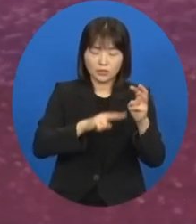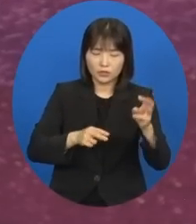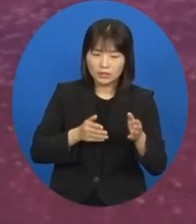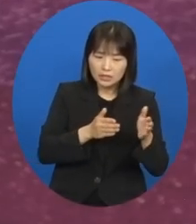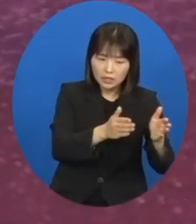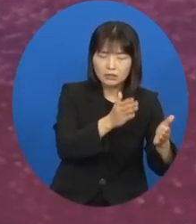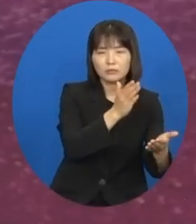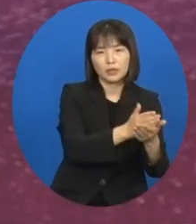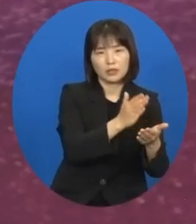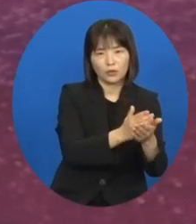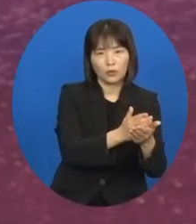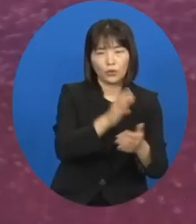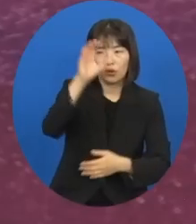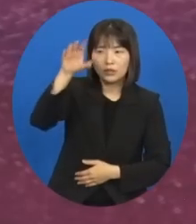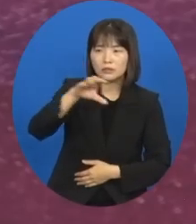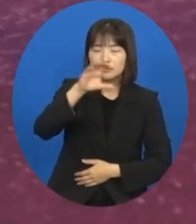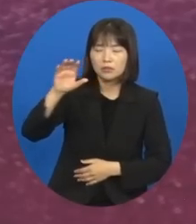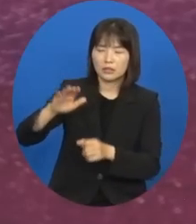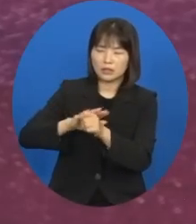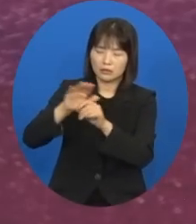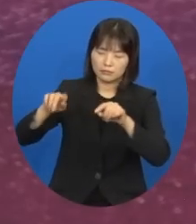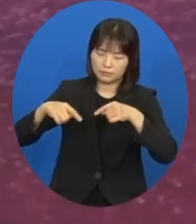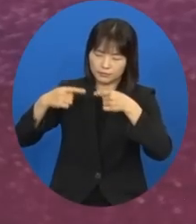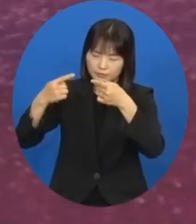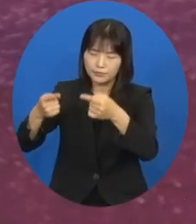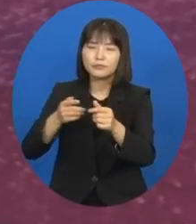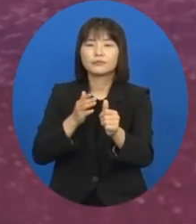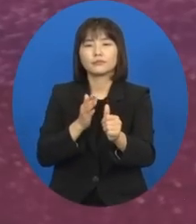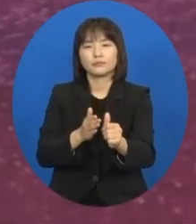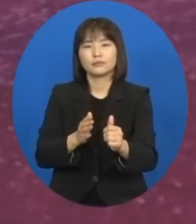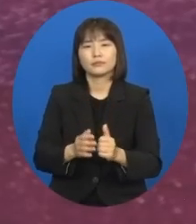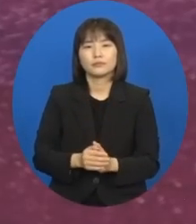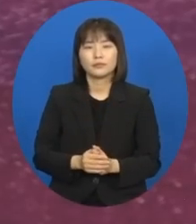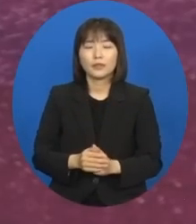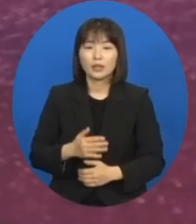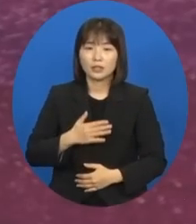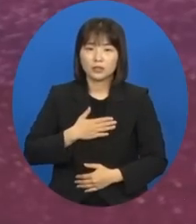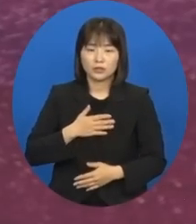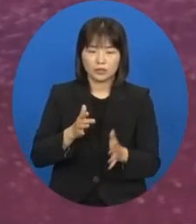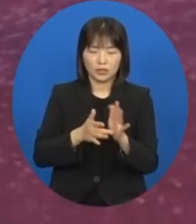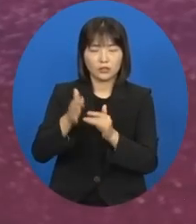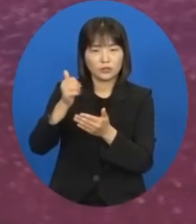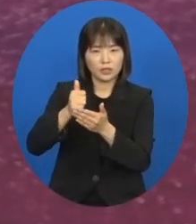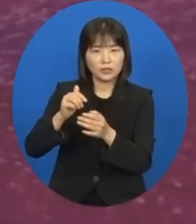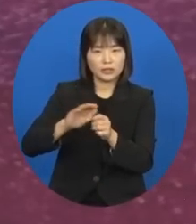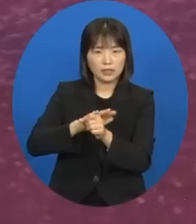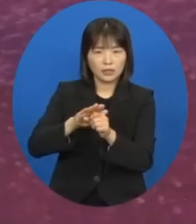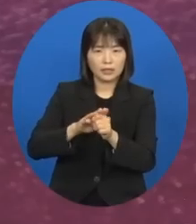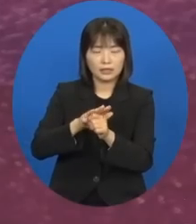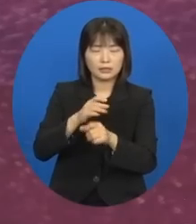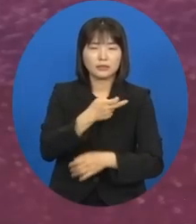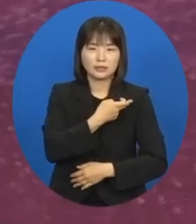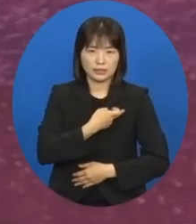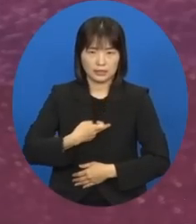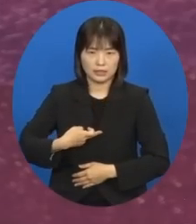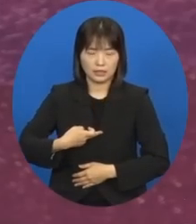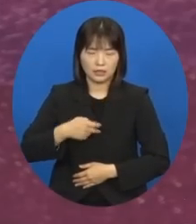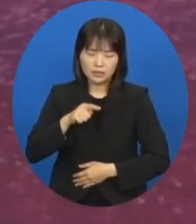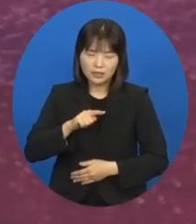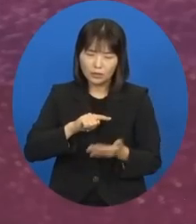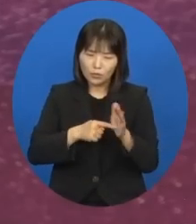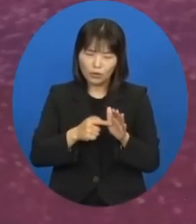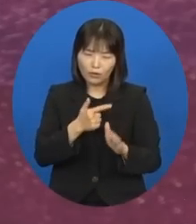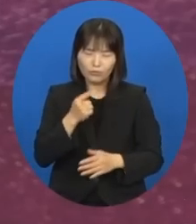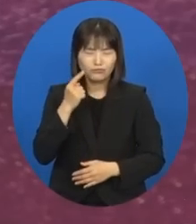말고 십자가의 사랑으로 들어가십시다 저는 예수께서 사랑하시는 제자 그런 표현이 참